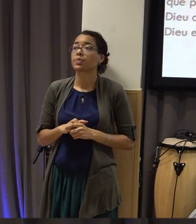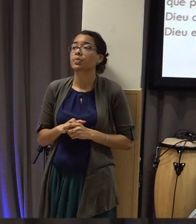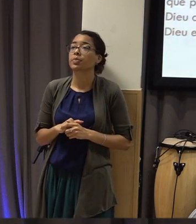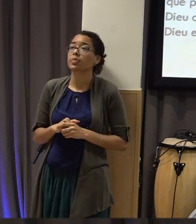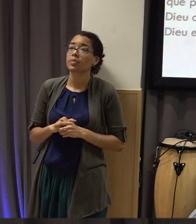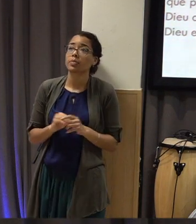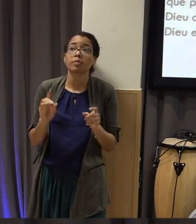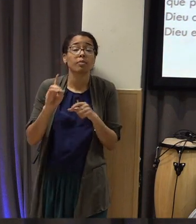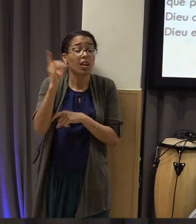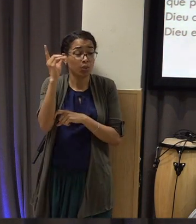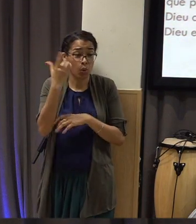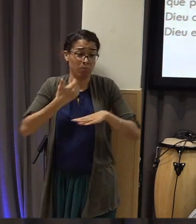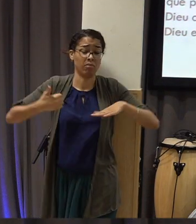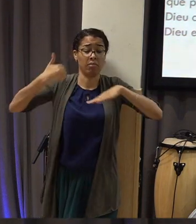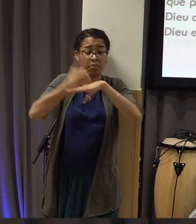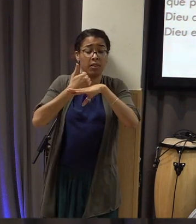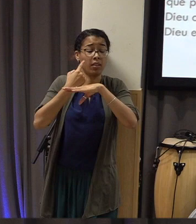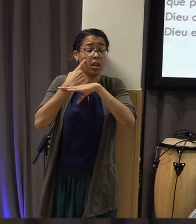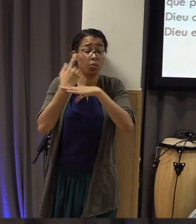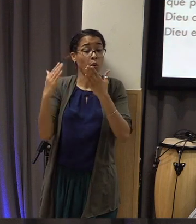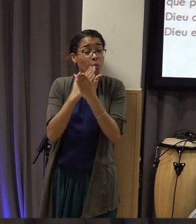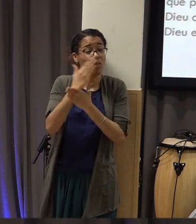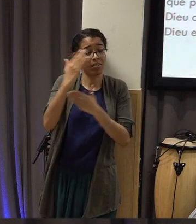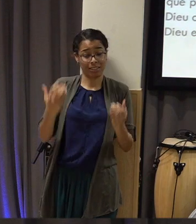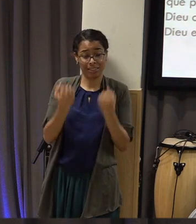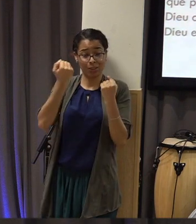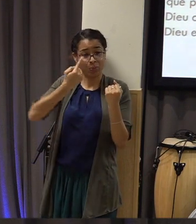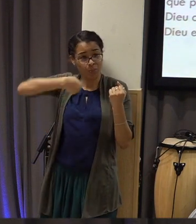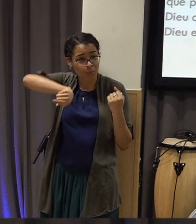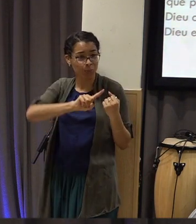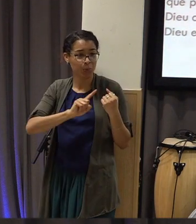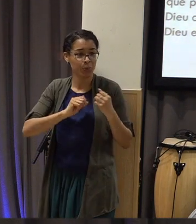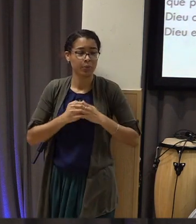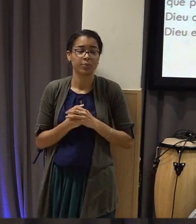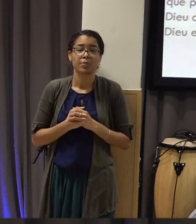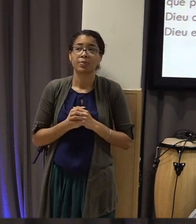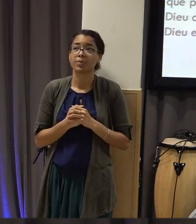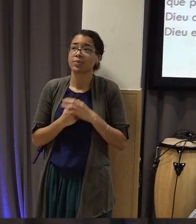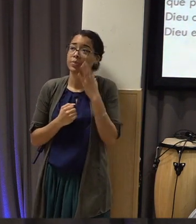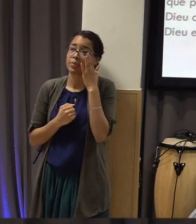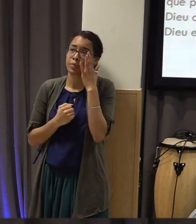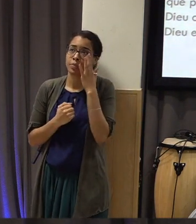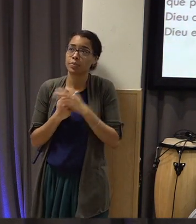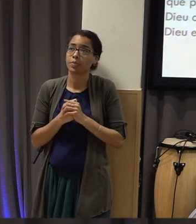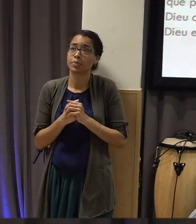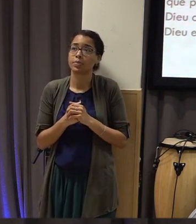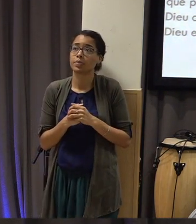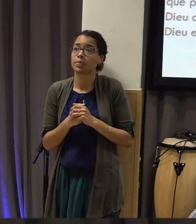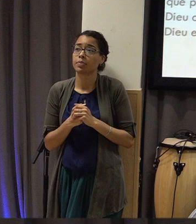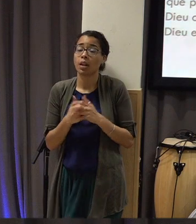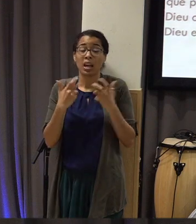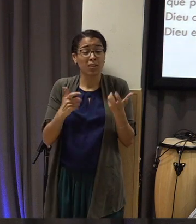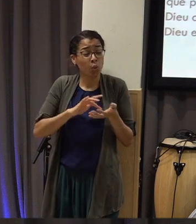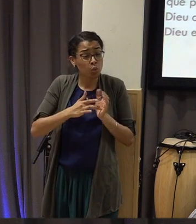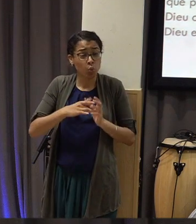Dieu est souverain pour son plan de salut à notre égard. Parce qu'il veut que tous les hommes soient sauvés et parviennent